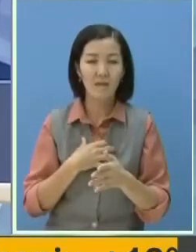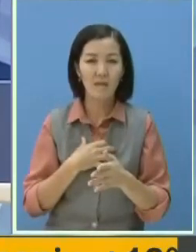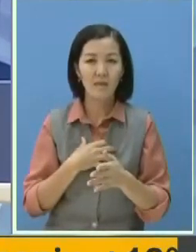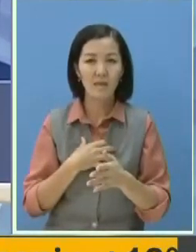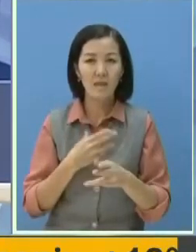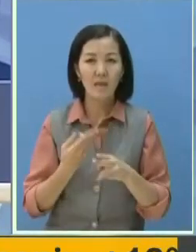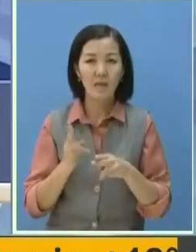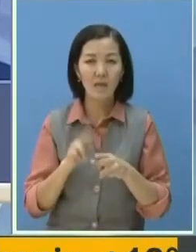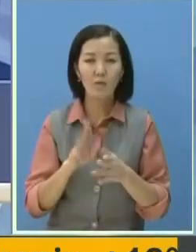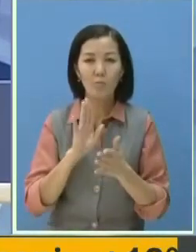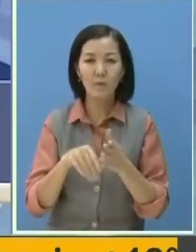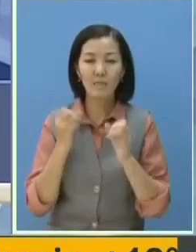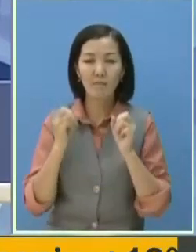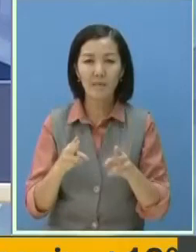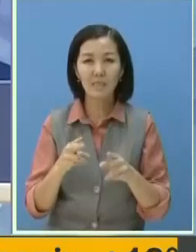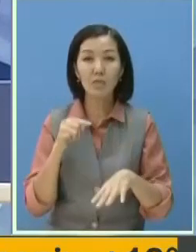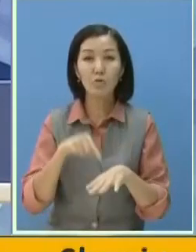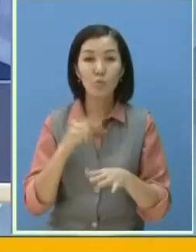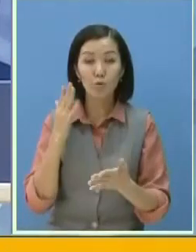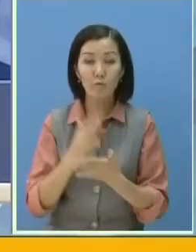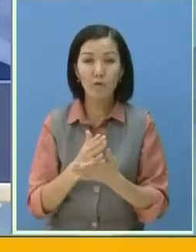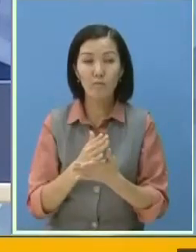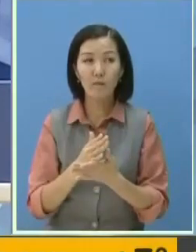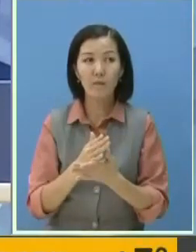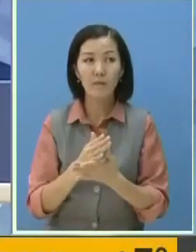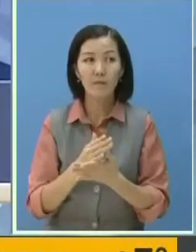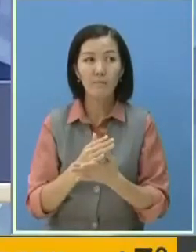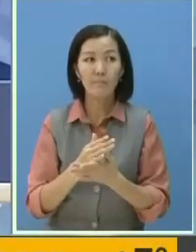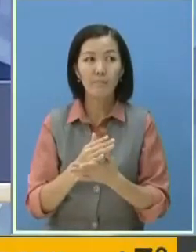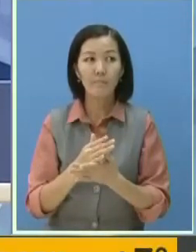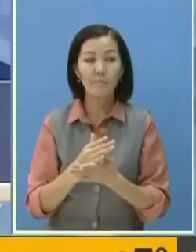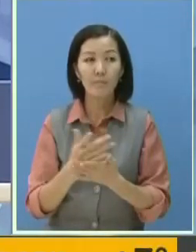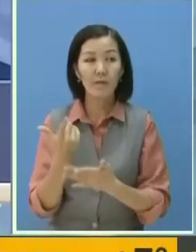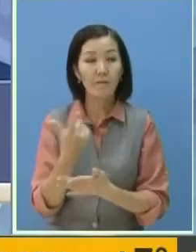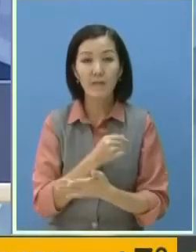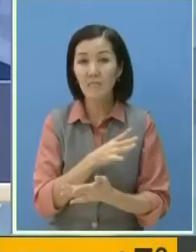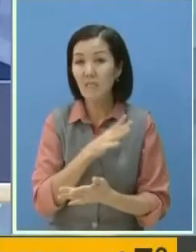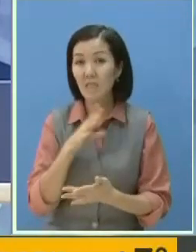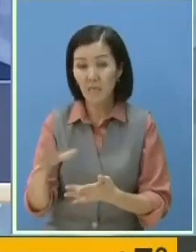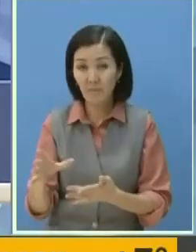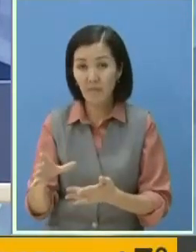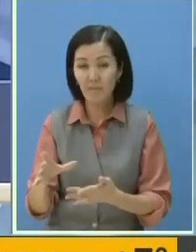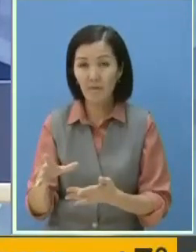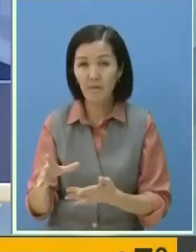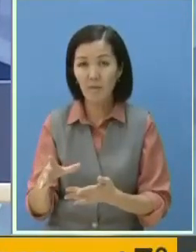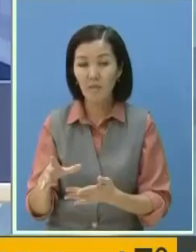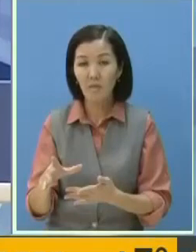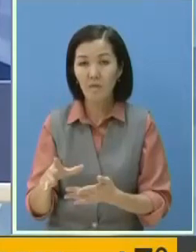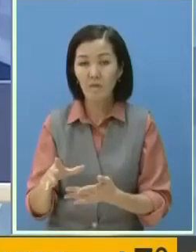эту безопасность на себе чувствуем, потому что, да, если бы не было вакцины, я думаю, что тут у нас бы такие были